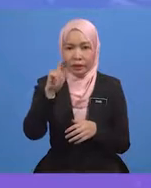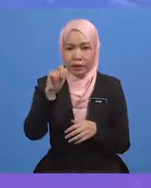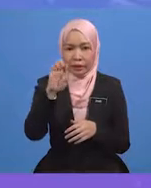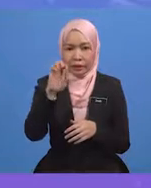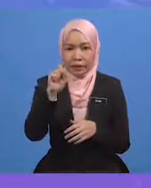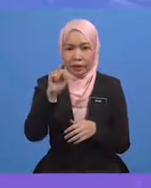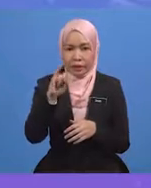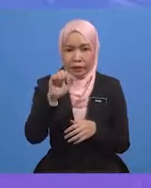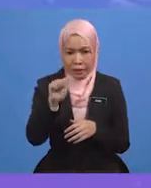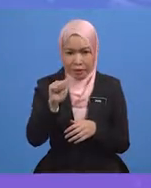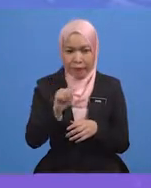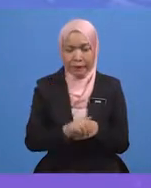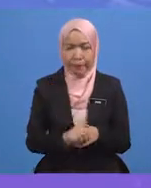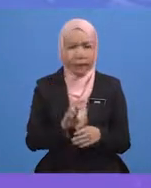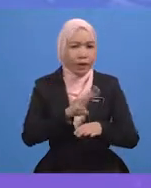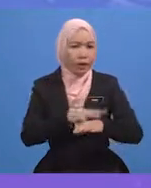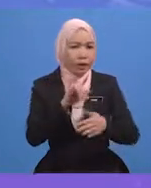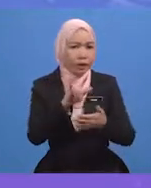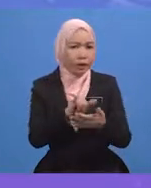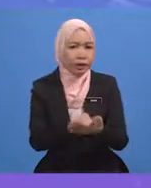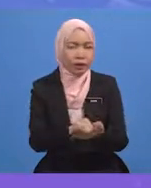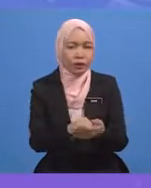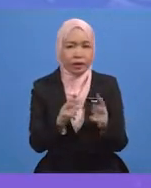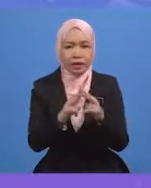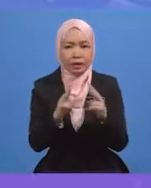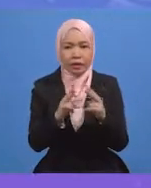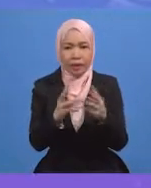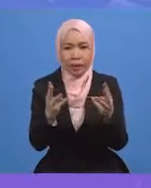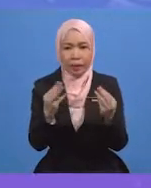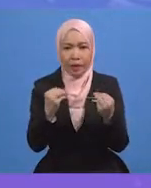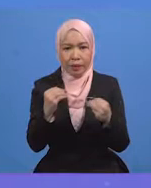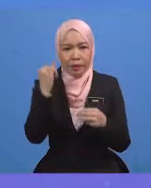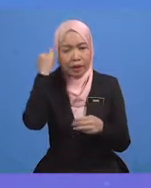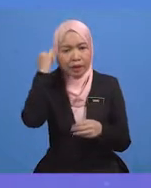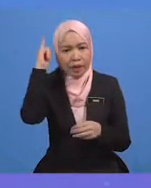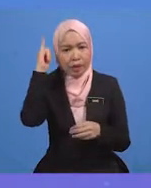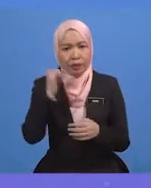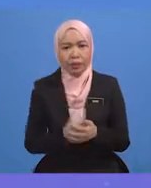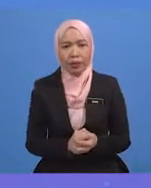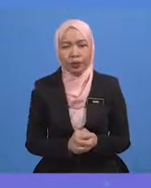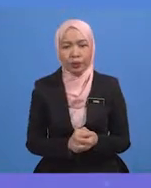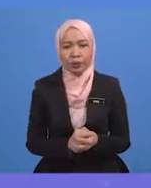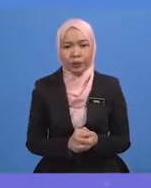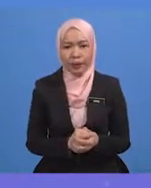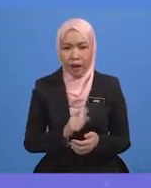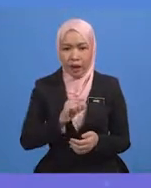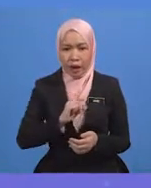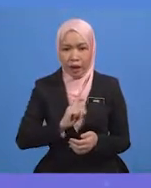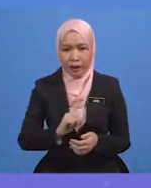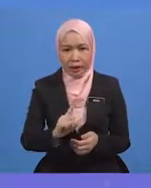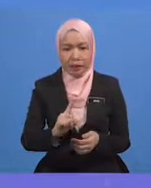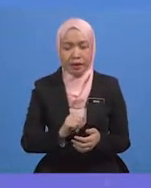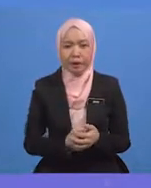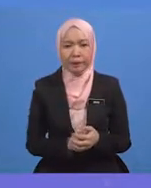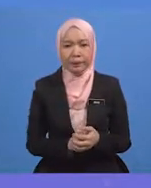itu yang sangat dahagakan ilmu yang terkandung di dalam Al-Quran. Murid-murid, pada awal pertemuan